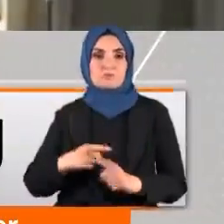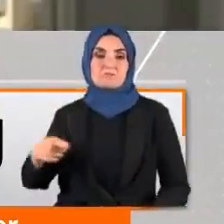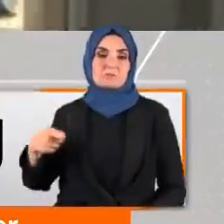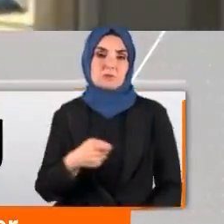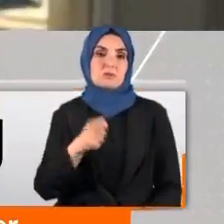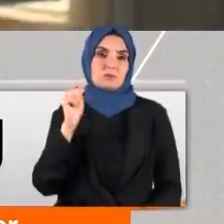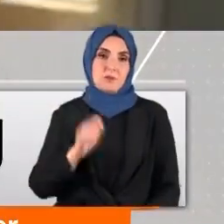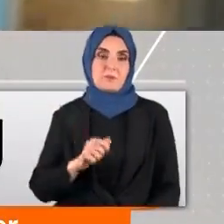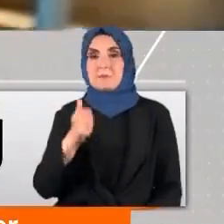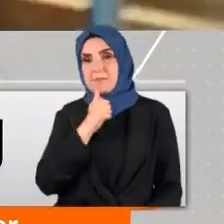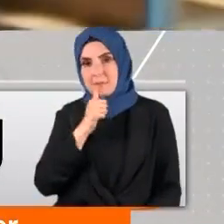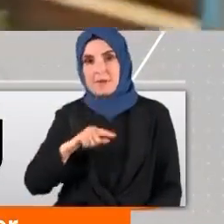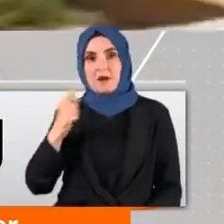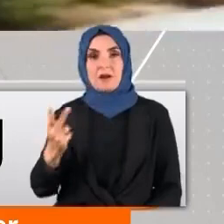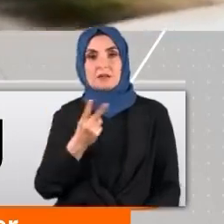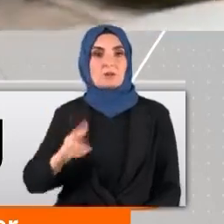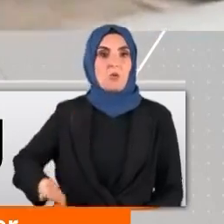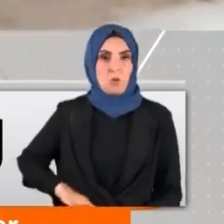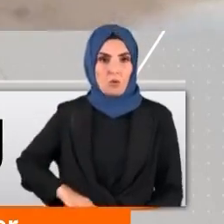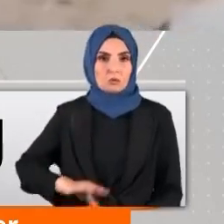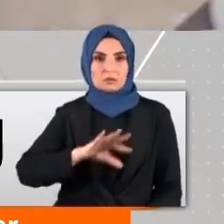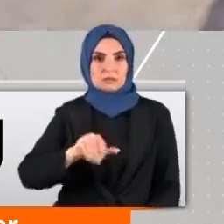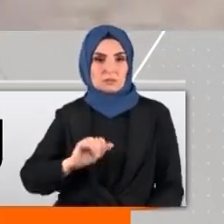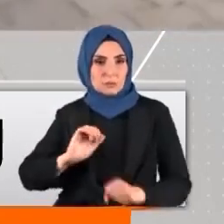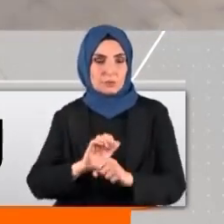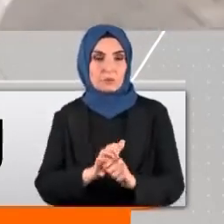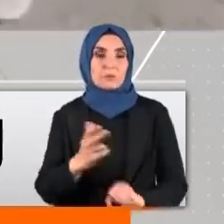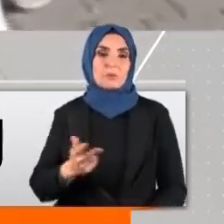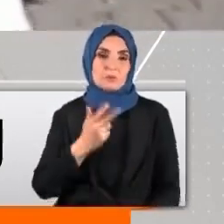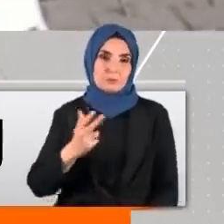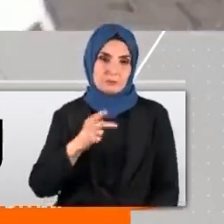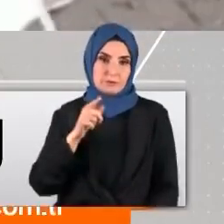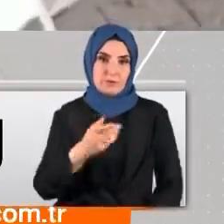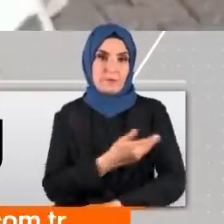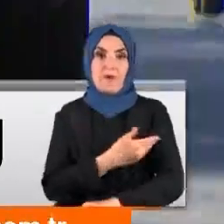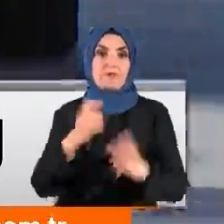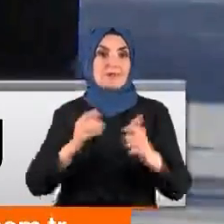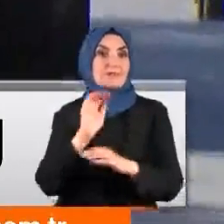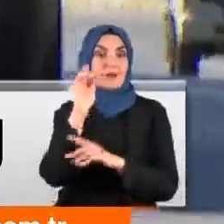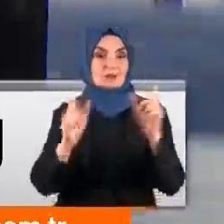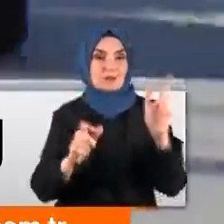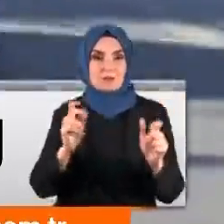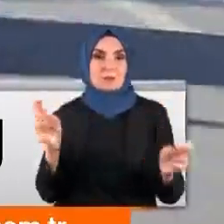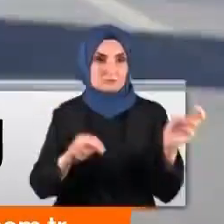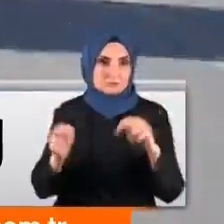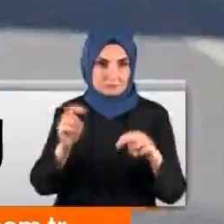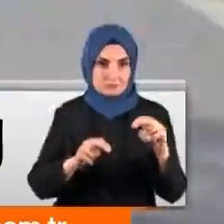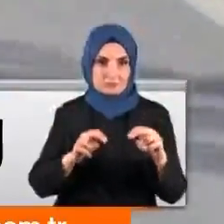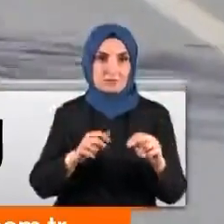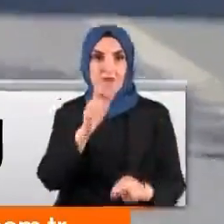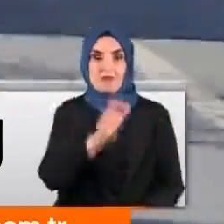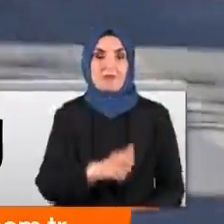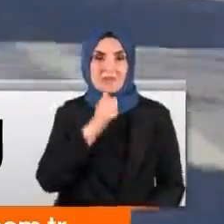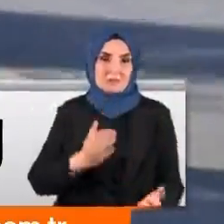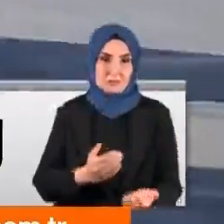hırsıza dehşeti yaşattı. Mahalleli sesi duyup cama çıktı. Sonra da aşağı inip o genci ellerinden aldılar. O hastaneye yetiştirildi ama